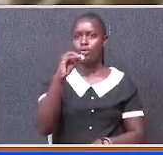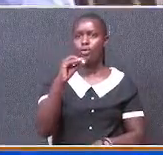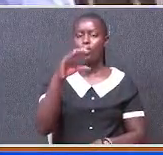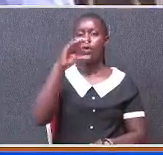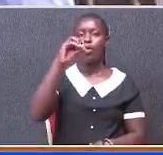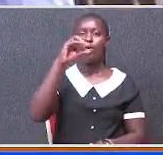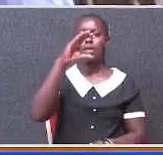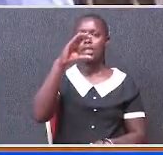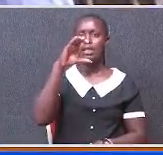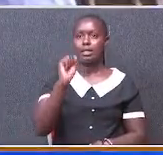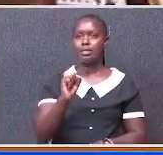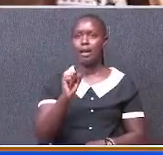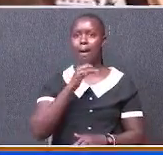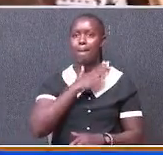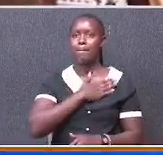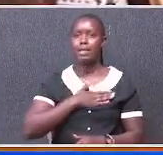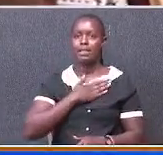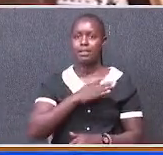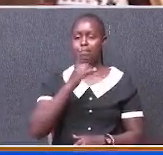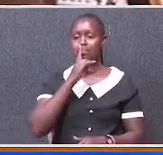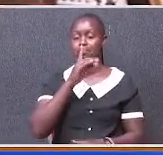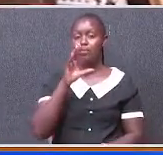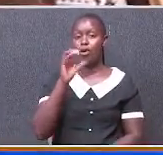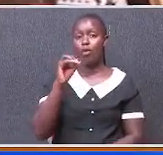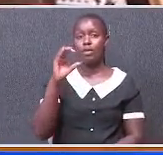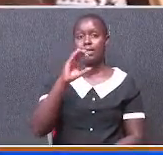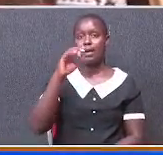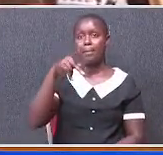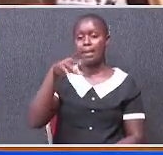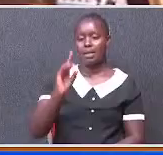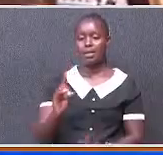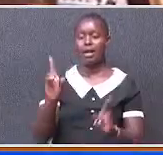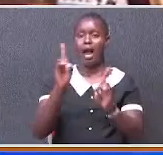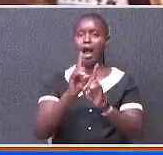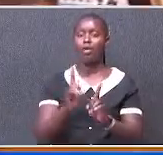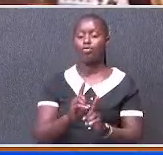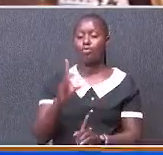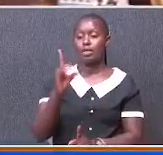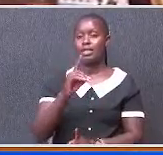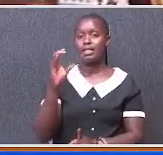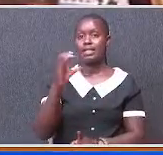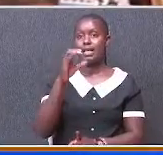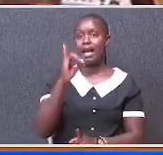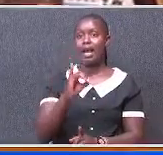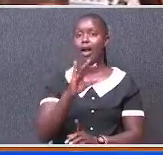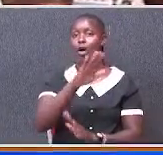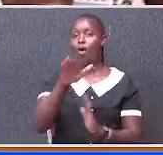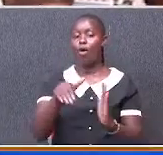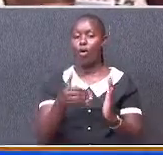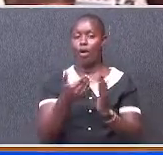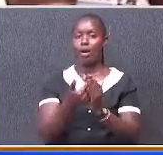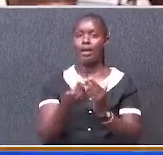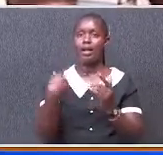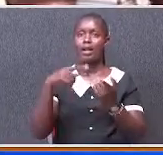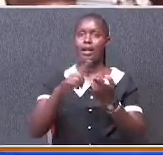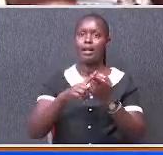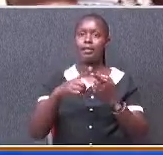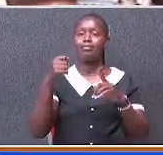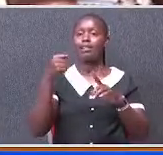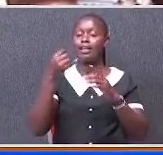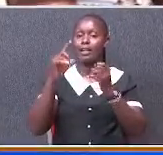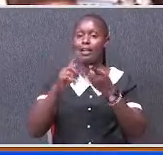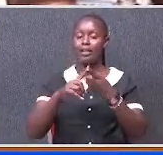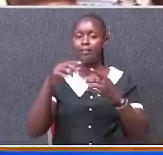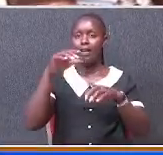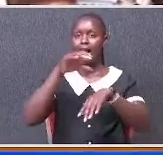OCS, uambie OCPD yako na uambie DCIO yako kwa siku saba. Kama utakamata ambao waliwa